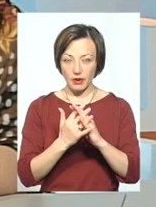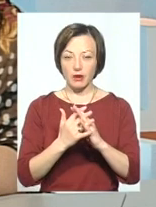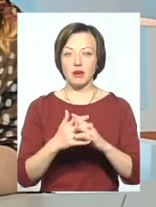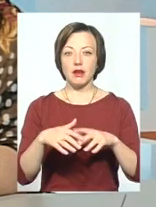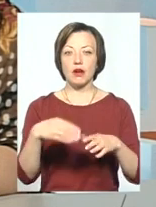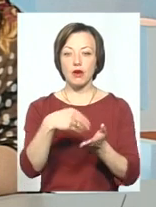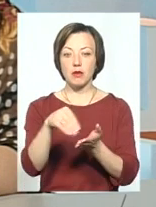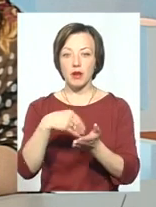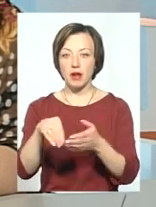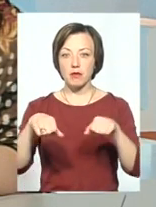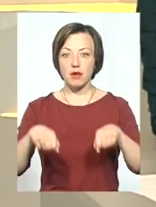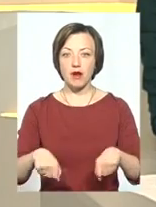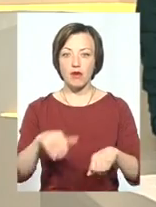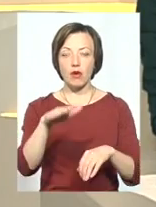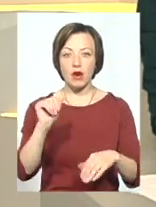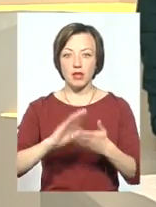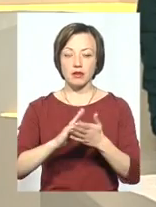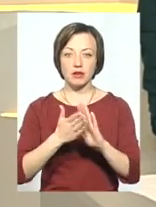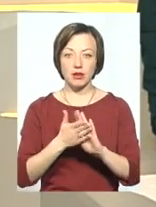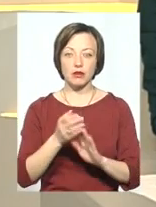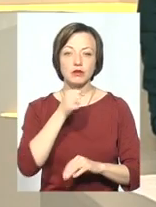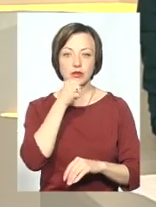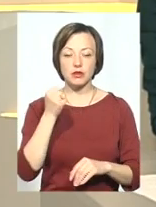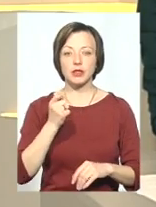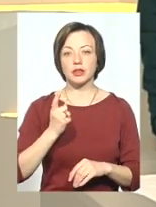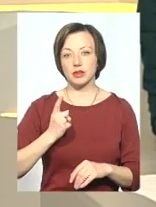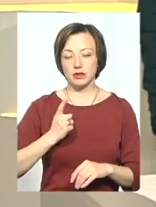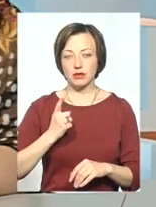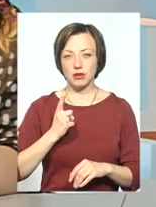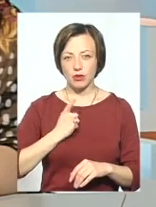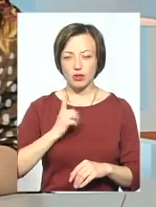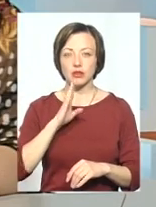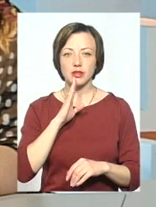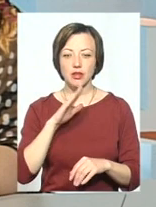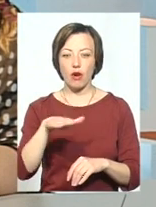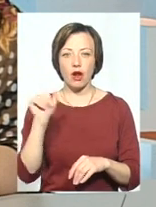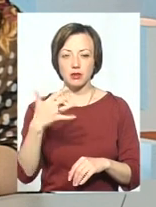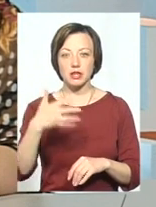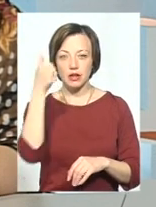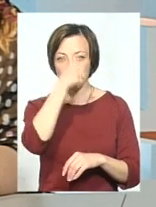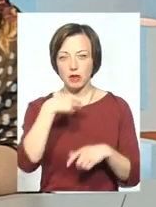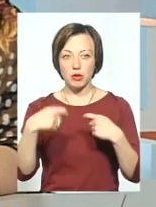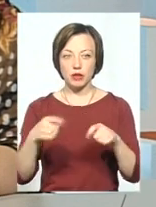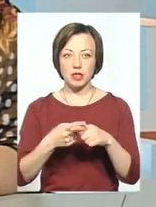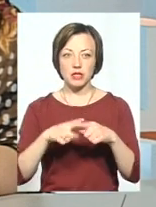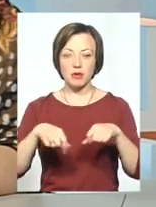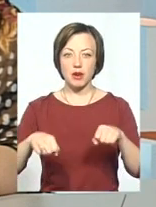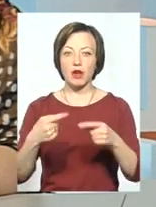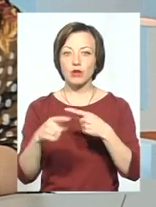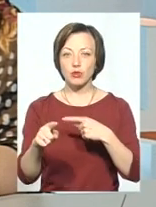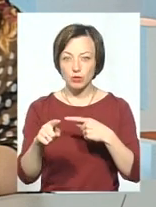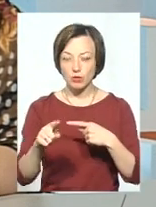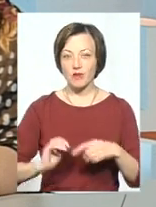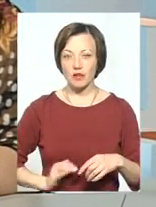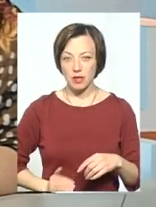право оренди, укладають в тої жінки з похилого віку, беруть на 50 років в оренду землю і продають потом це право оренди другому